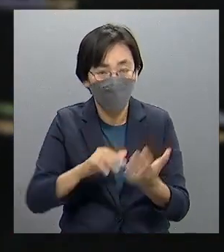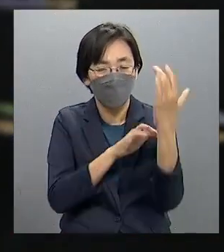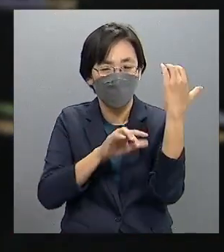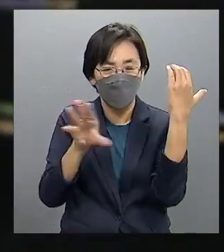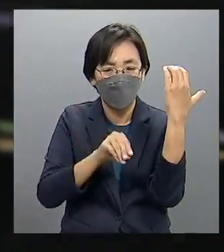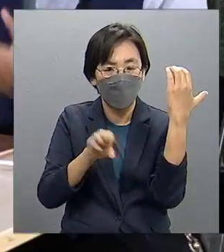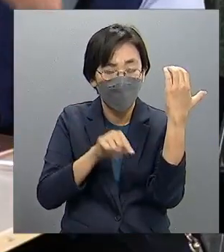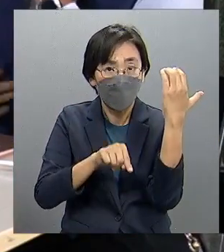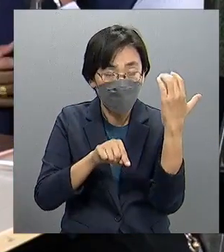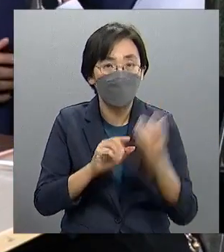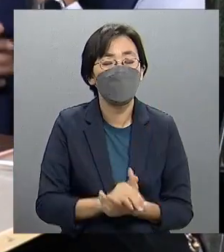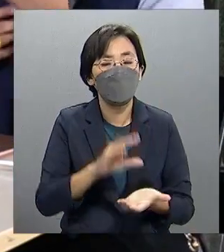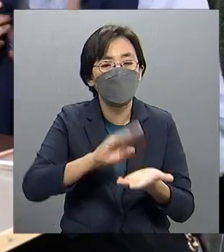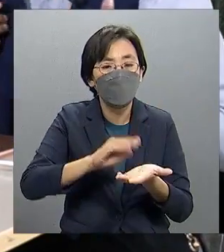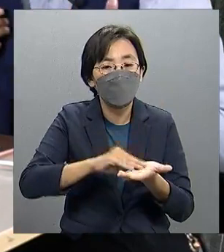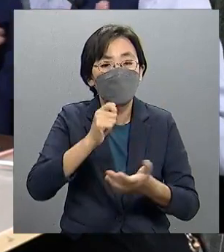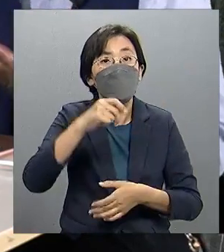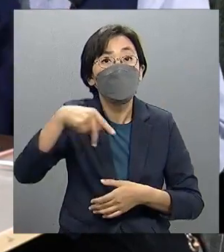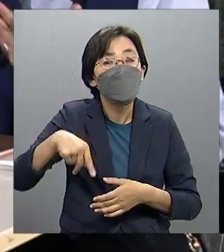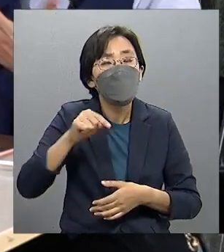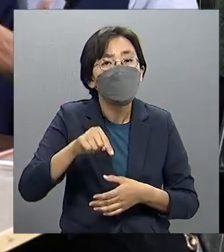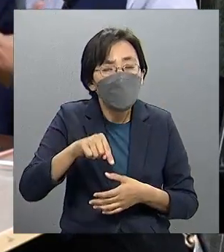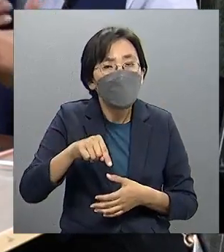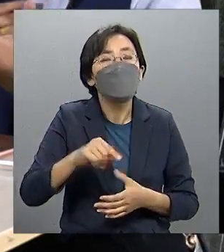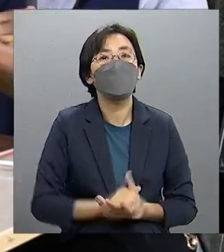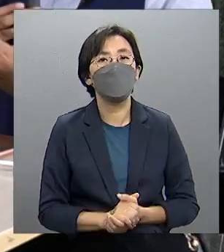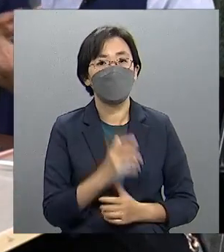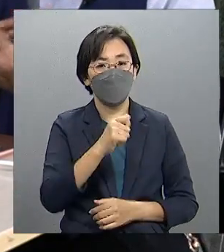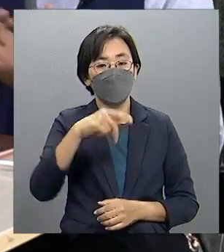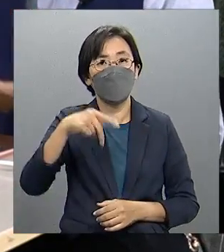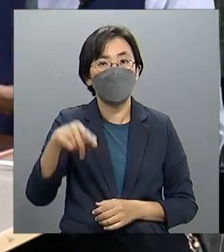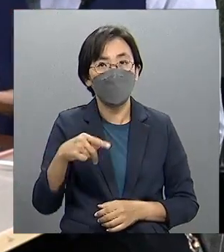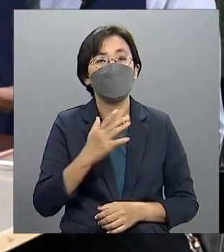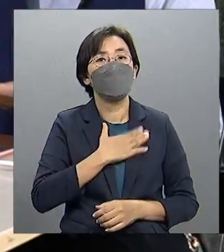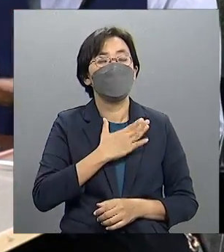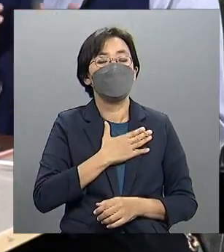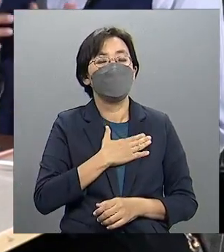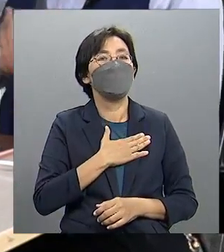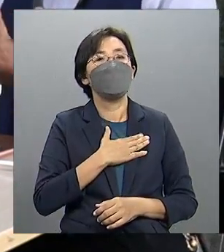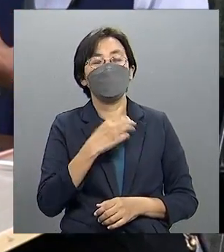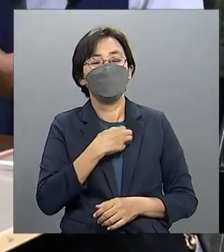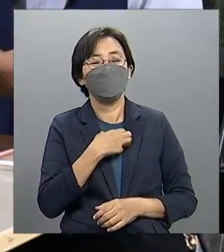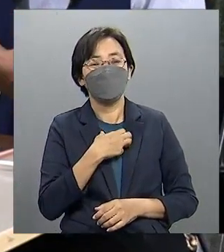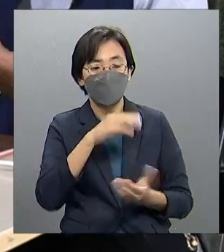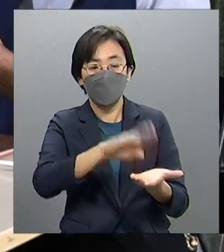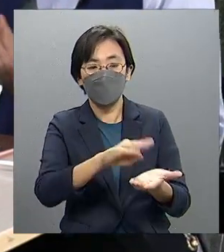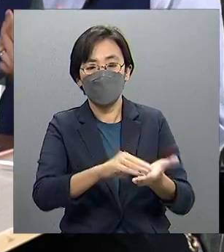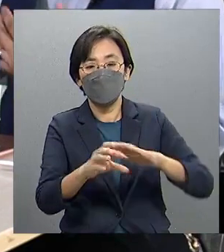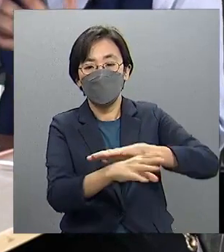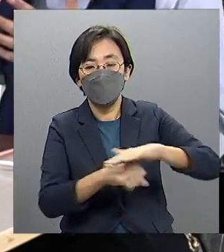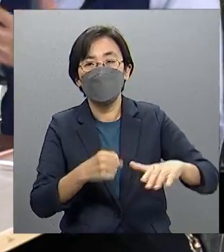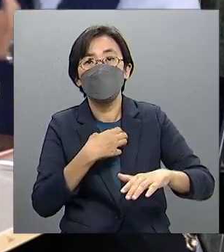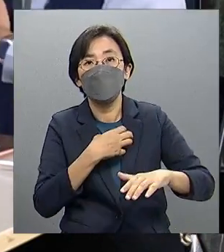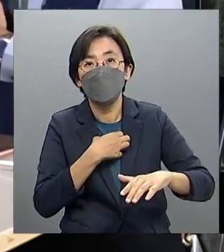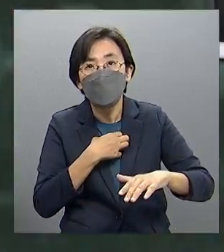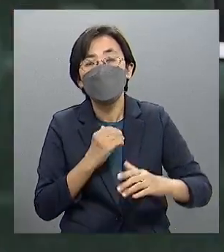ยมิชอบไงมันติดตั้งโดยความสมเจตนาของ คนที่เจ้าของเครื่อง เพราะเจ้าของเครื่องต้องการกู ้ครับ